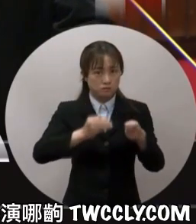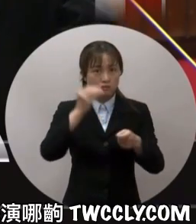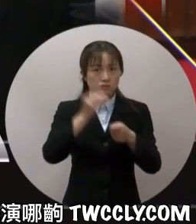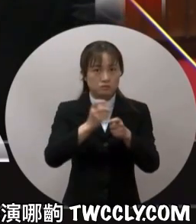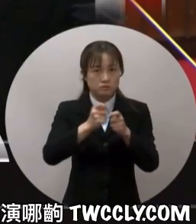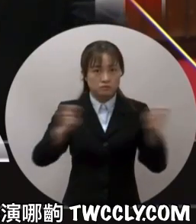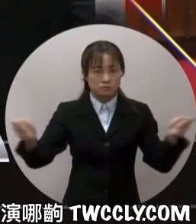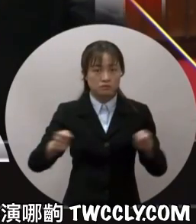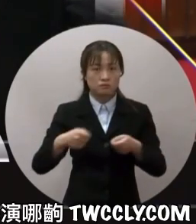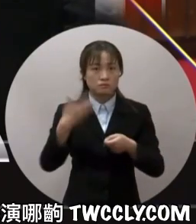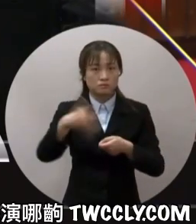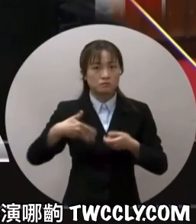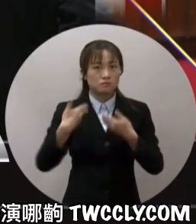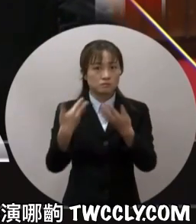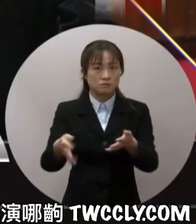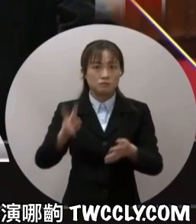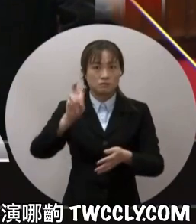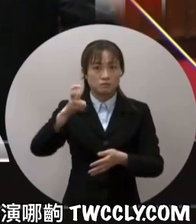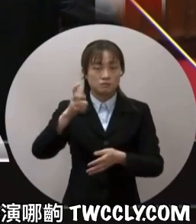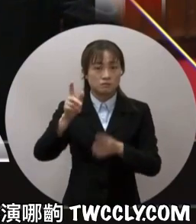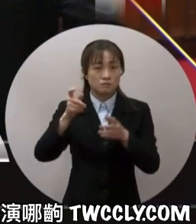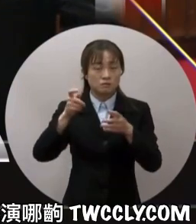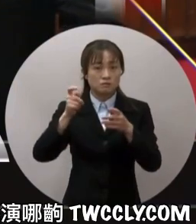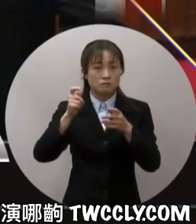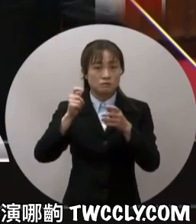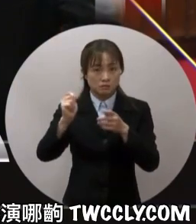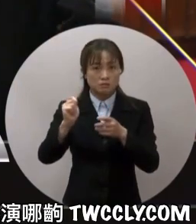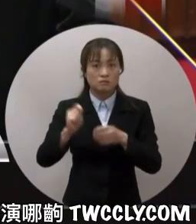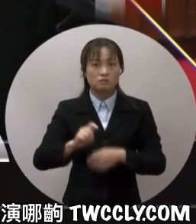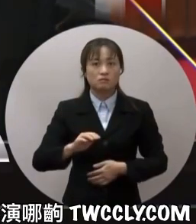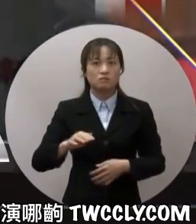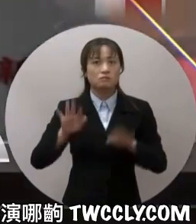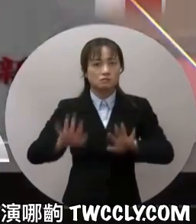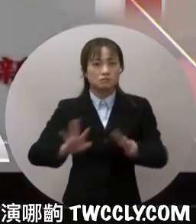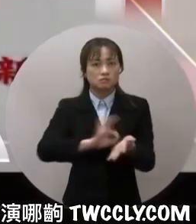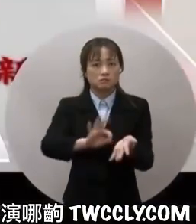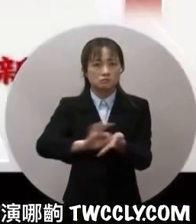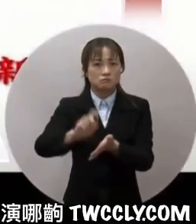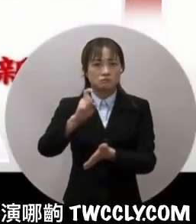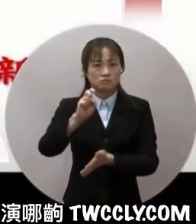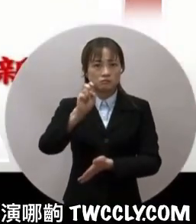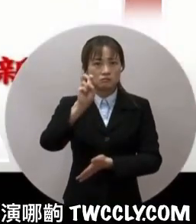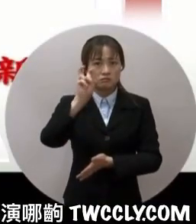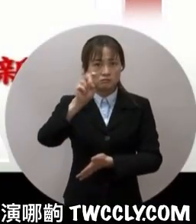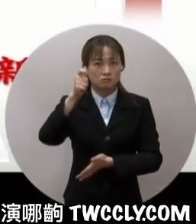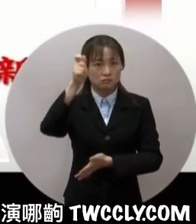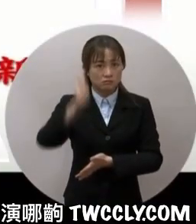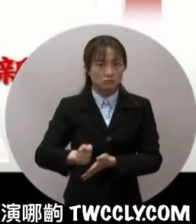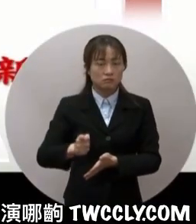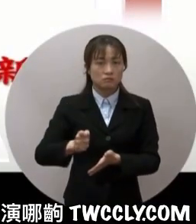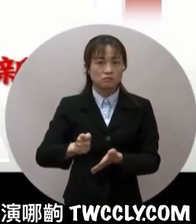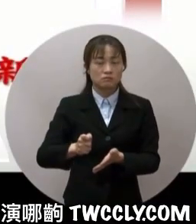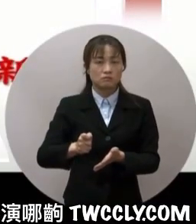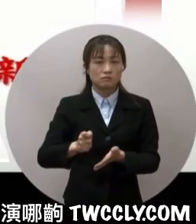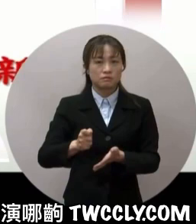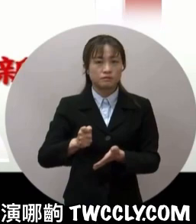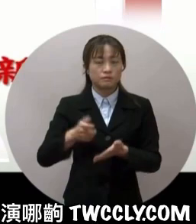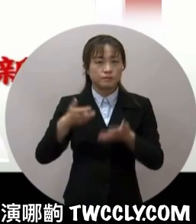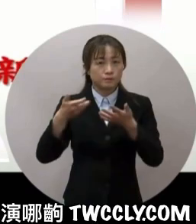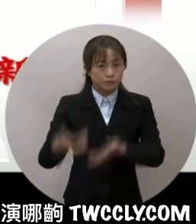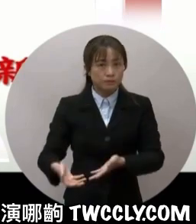二十萬元到現在總共有二十一億噸的水沒有給我們廟裡管